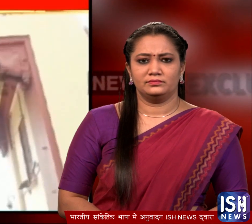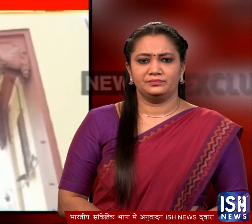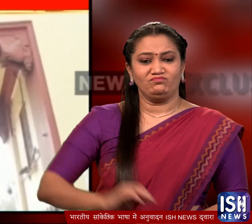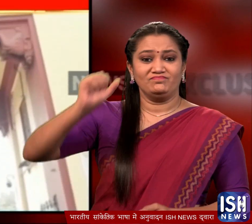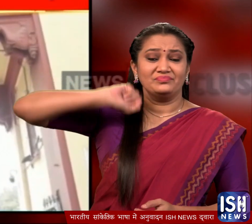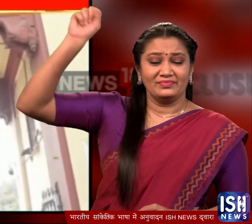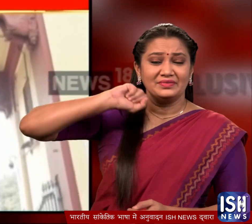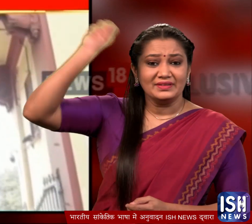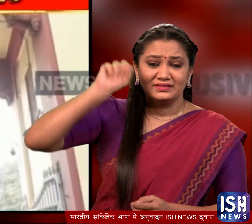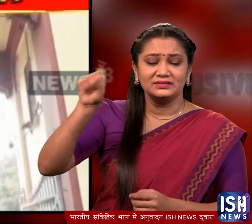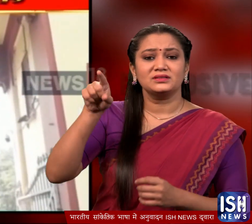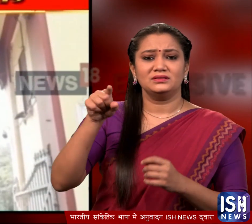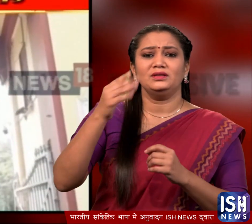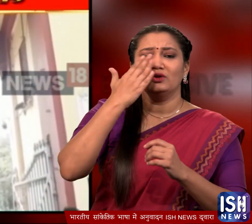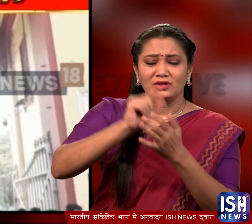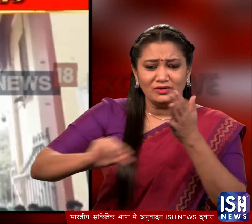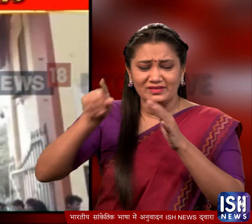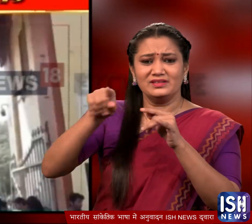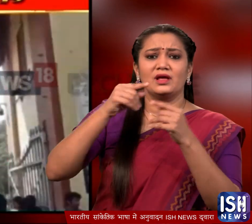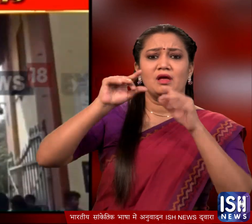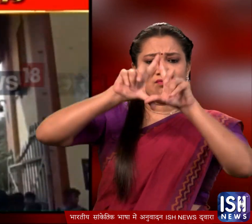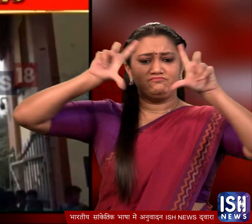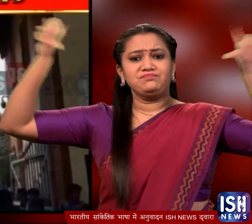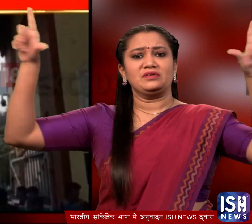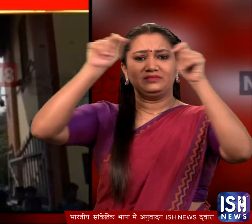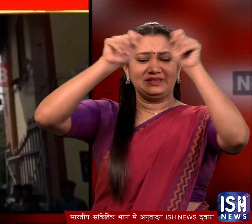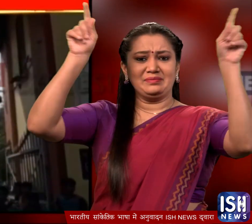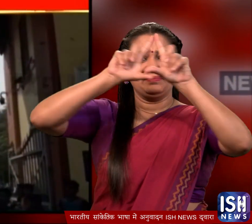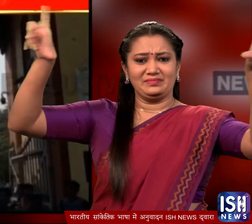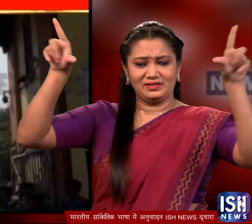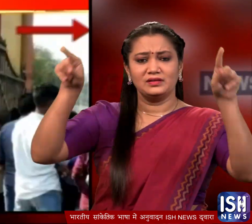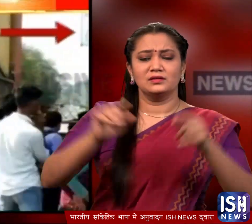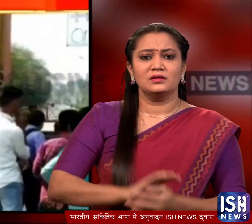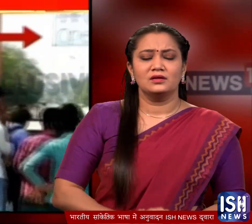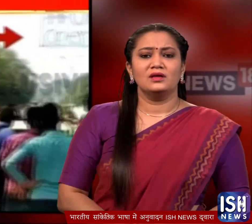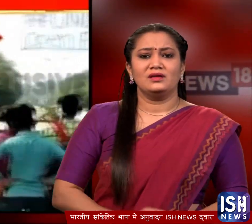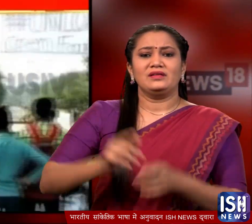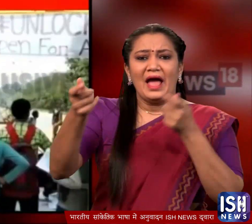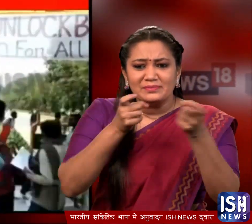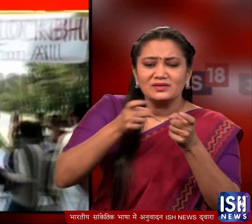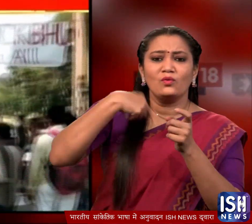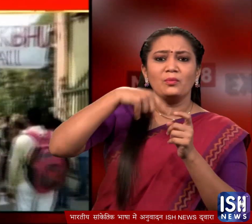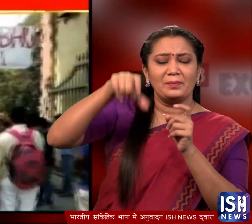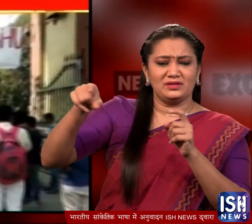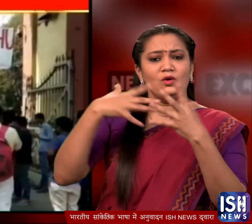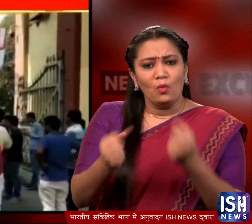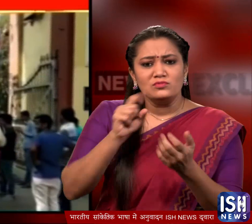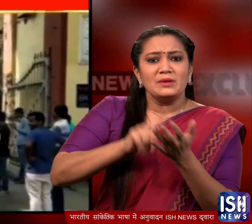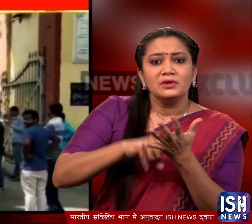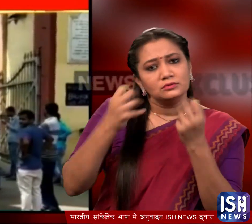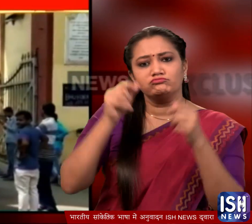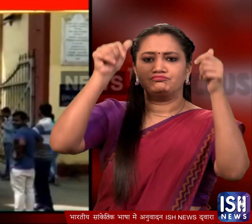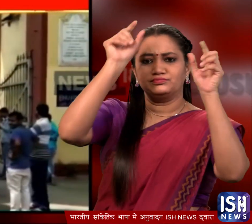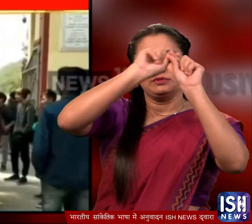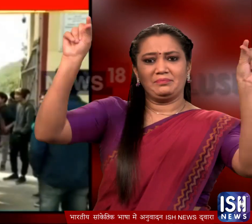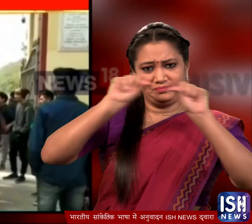विरोध प्रदर्शन कर रहे छात्रों ने यूनिवर्सिटी के मेन गेट पर एक बैनर भी लटका दिया। उसके जरिए भी उन्होंने यूनिवर्सिटी प्रशासन के सामने अपनी मांग रखने की कोशिश की।